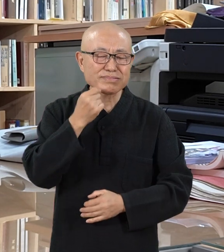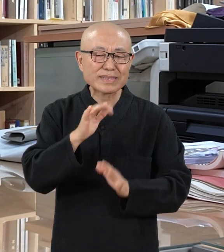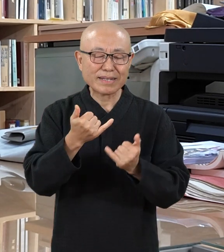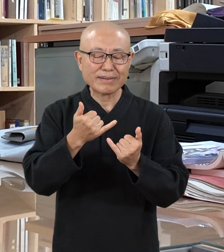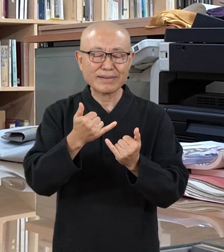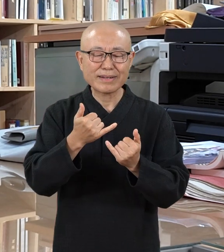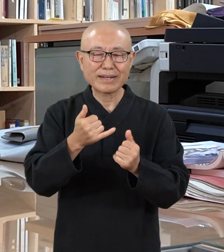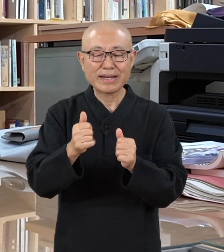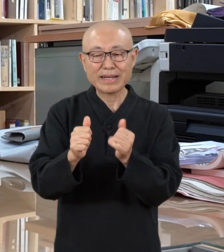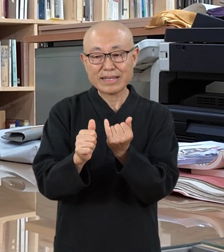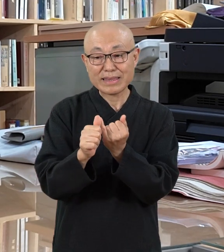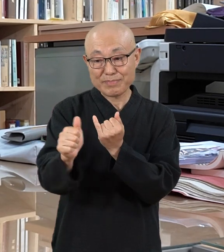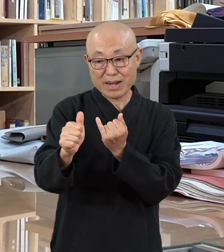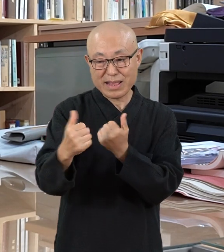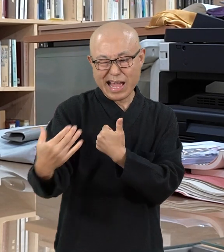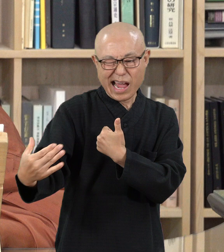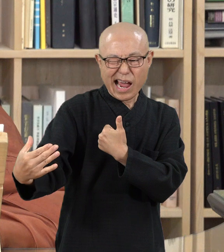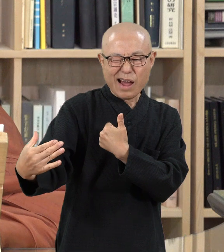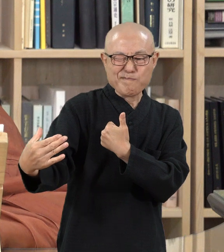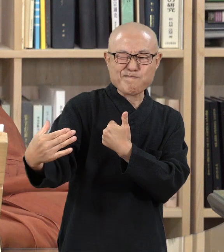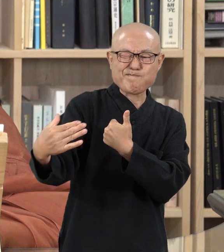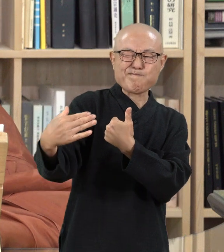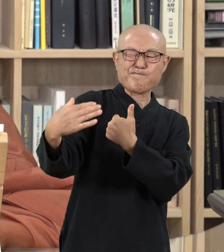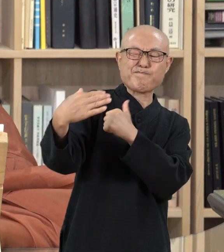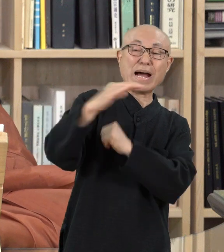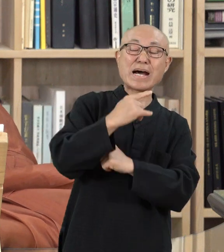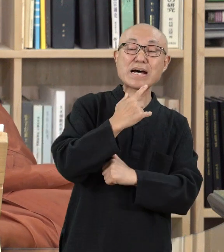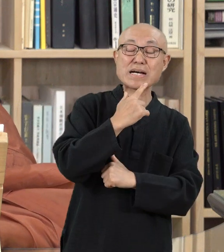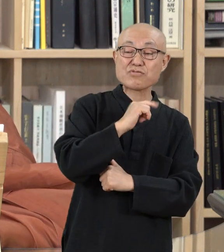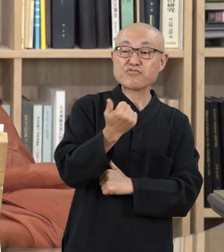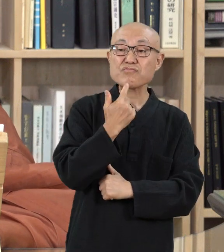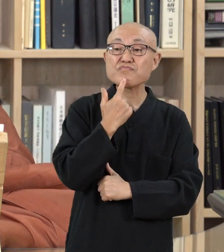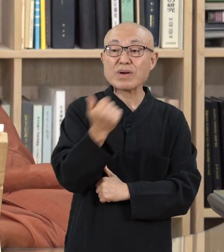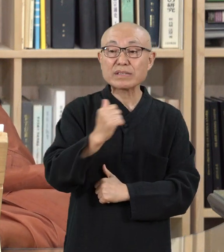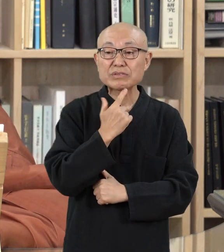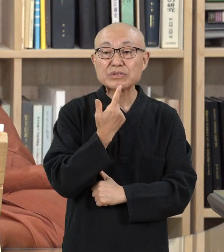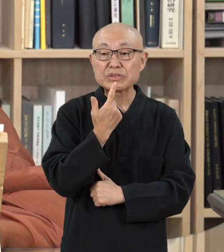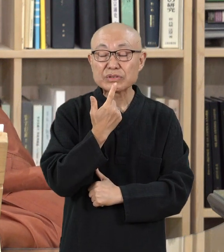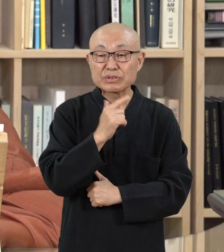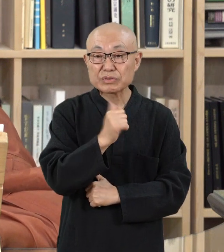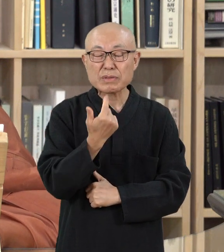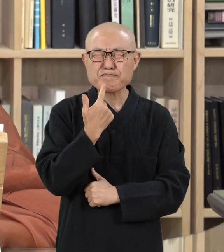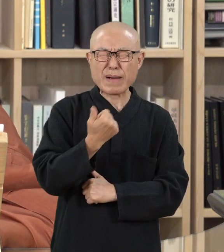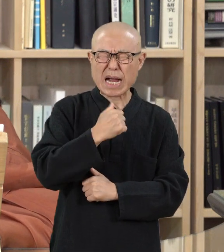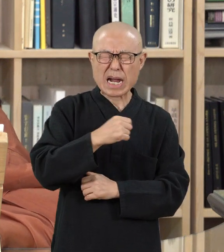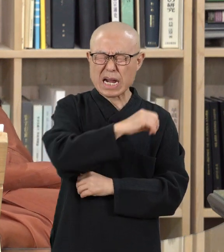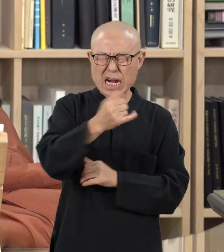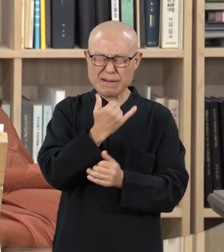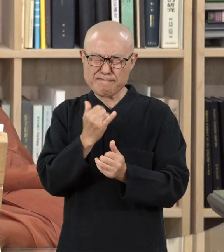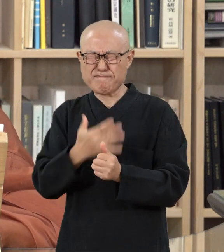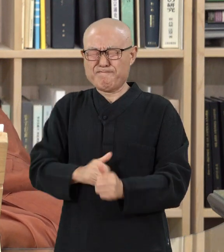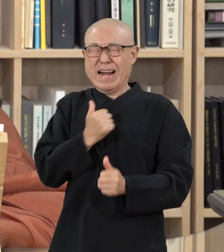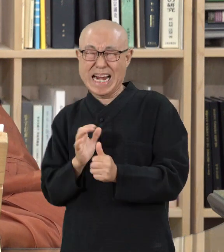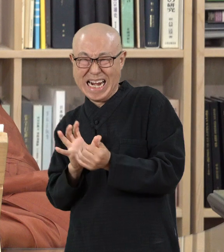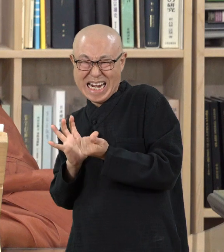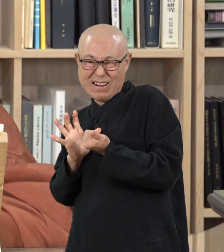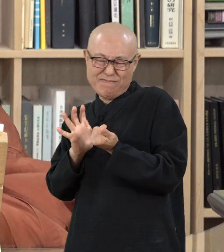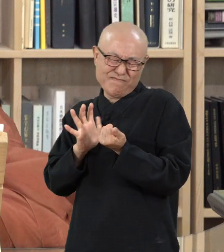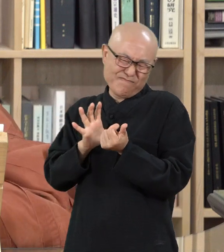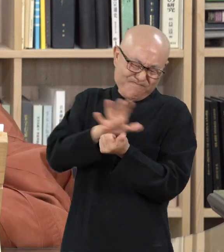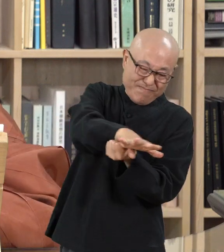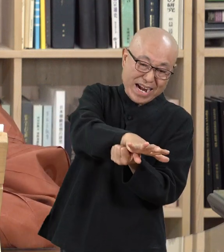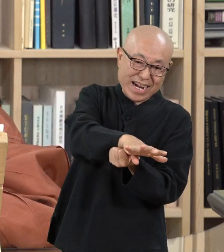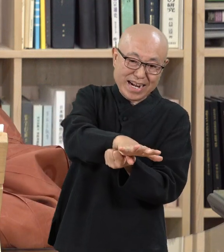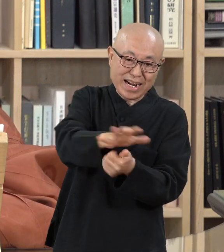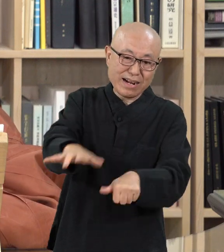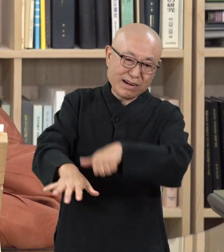남편에게 죽임을 당하기 직전에 오히려 서로 남편을 밀치다가 남편을 죽이게 되는